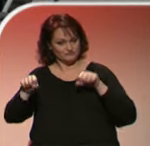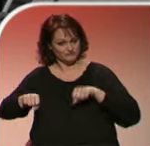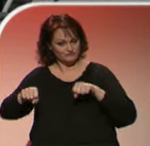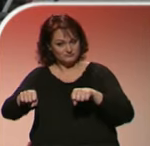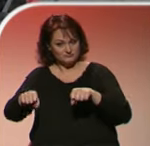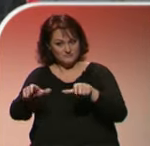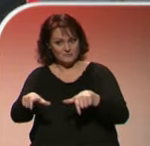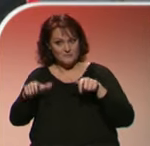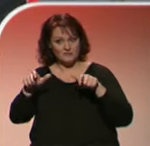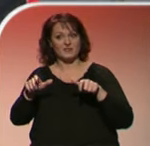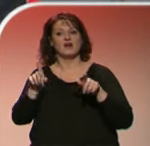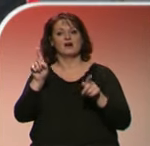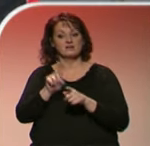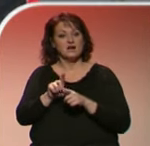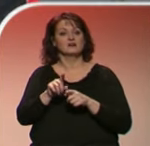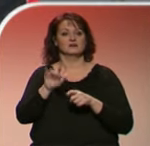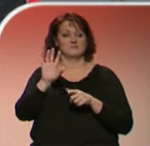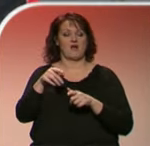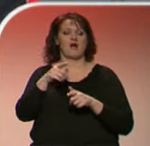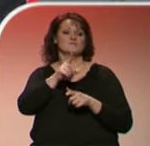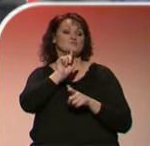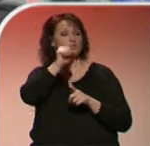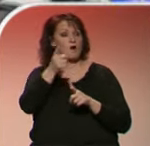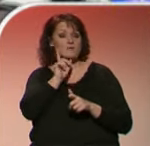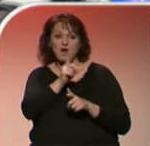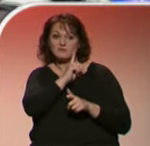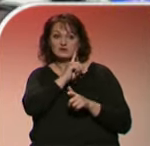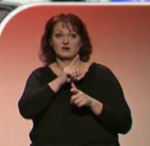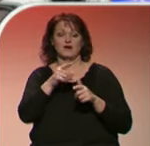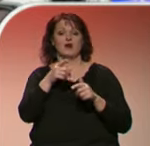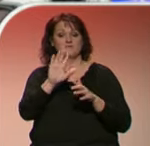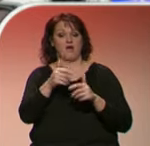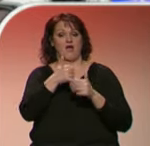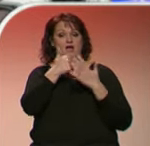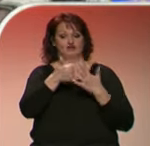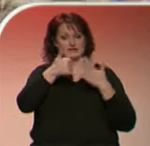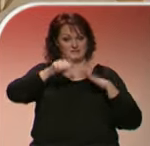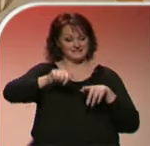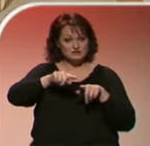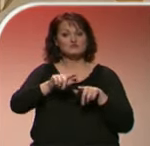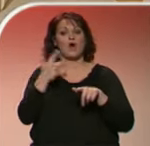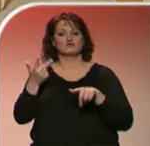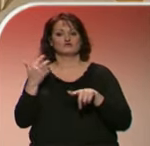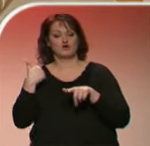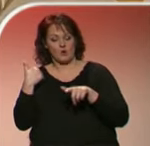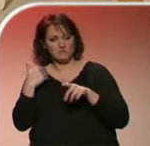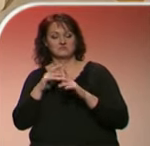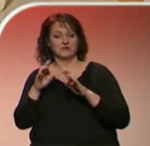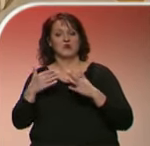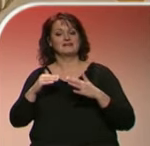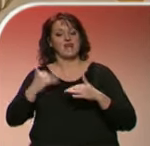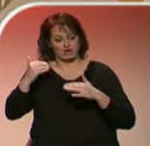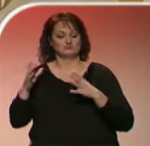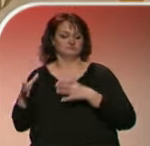maminku, která má 6měsíční holčičku a 3letýho kluka. A ta ho takhle šoupa na tu korbičku a prostě jela s nima. A když se cvičí s dětmi